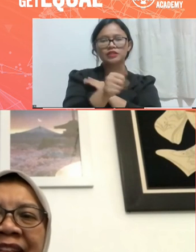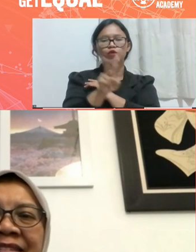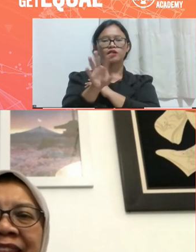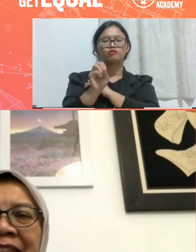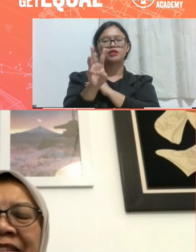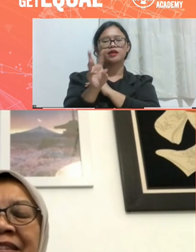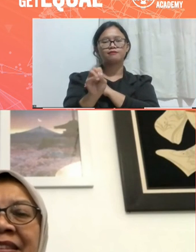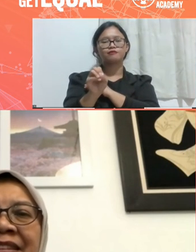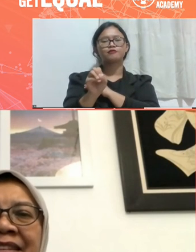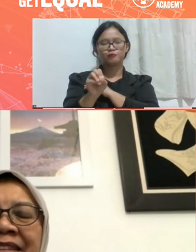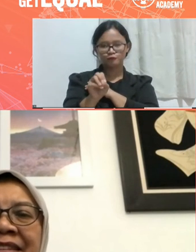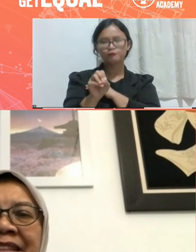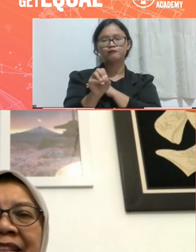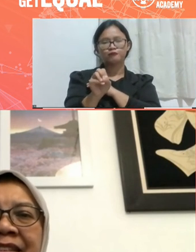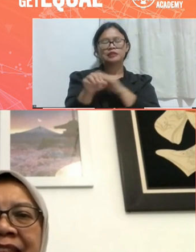sesuai dengan